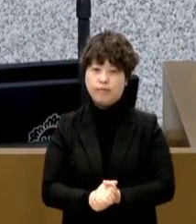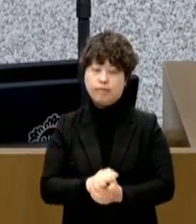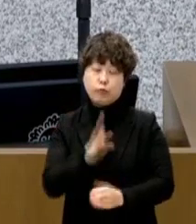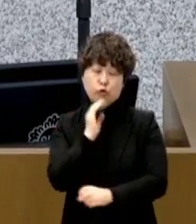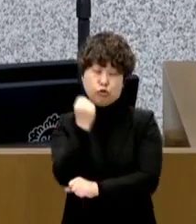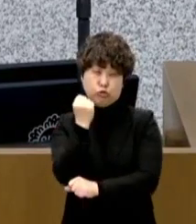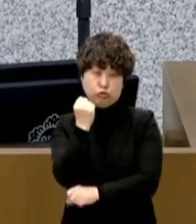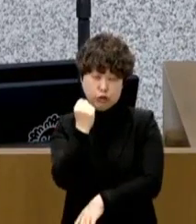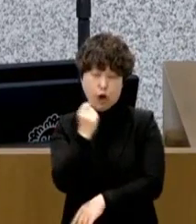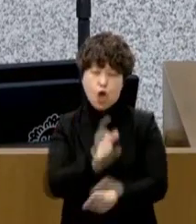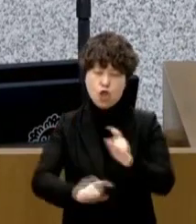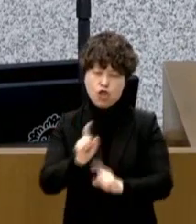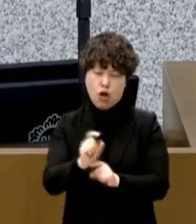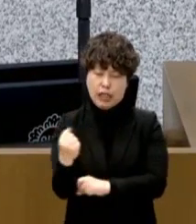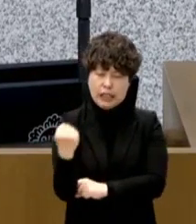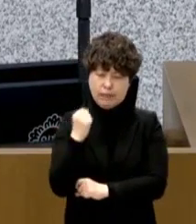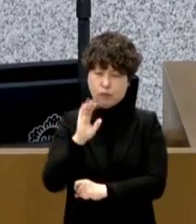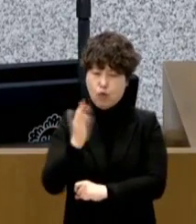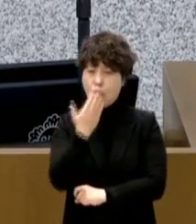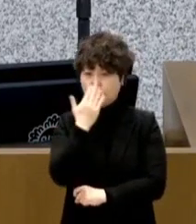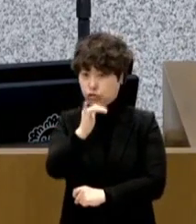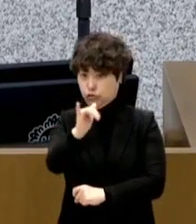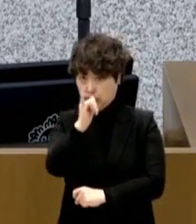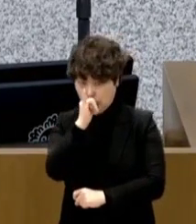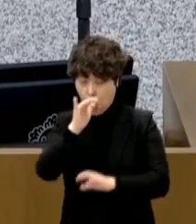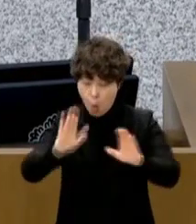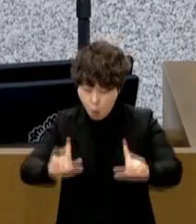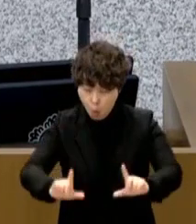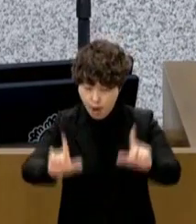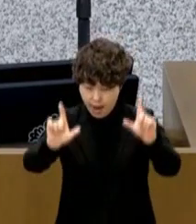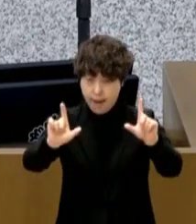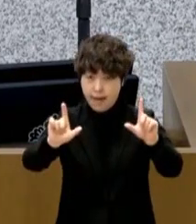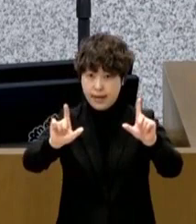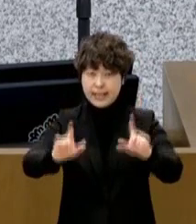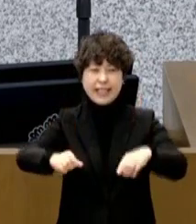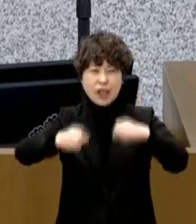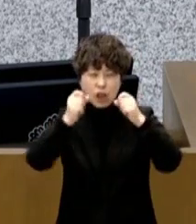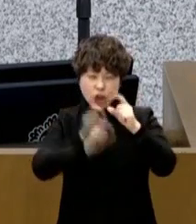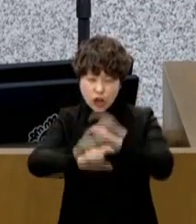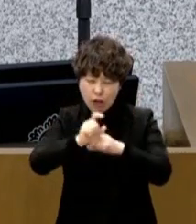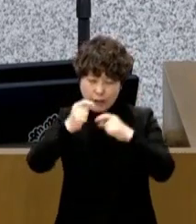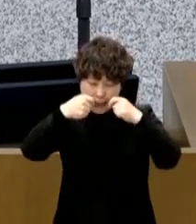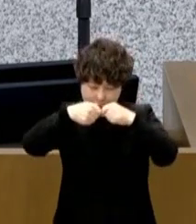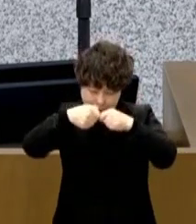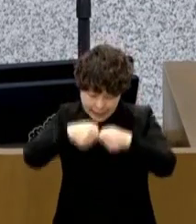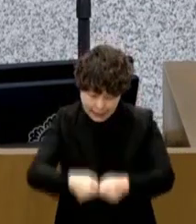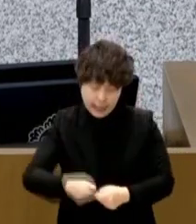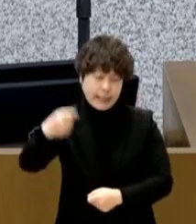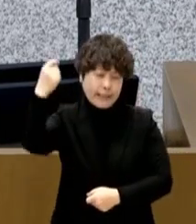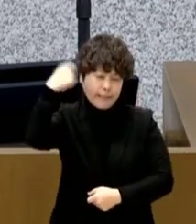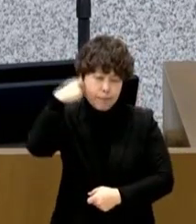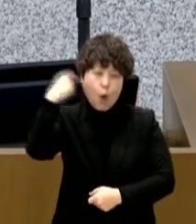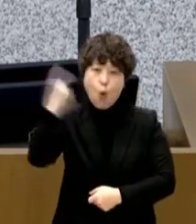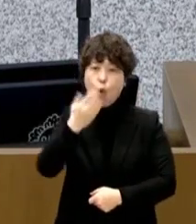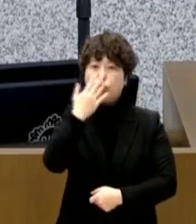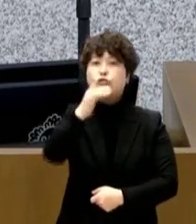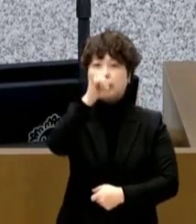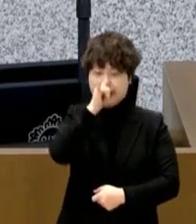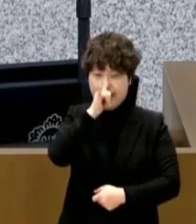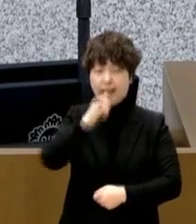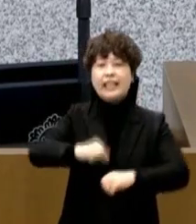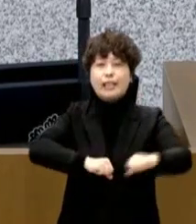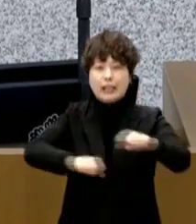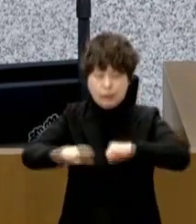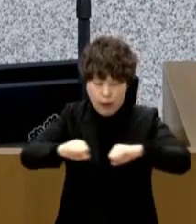궁극적으로 더 힘이 되어드릴 수 있도록 올 한 해 더 세심하고 체감적인